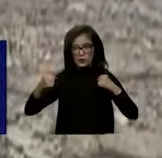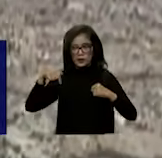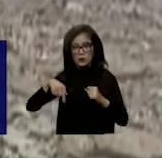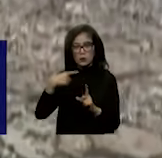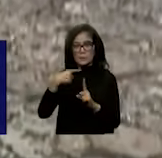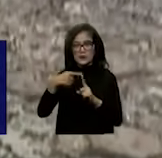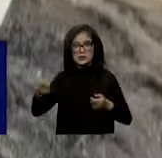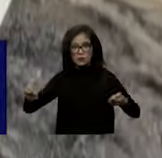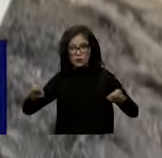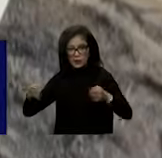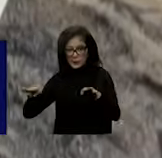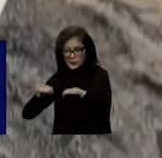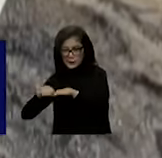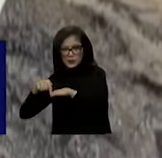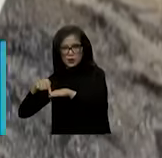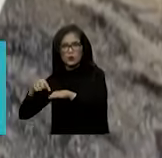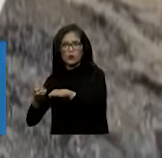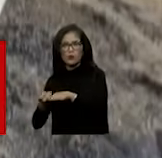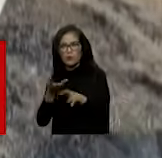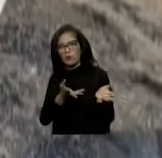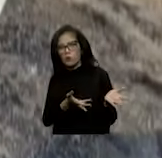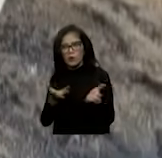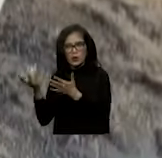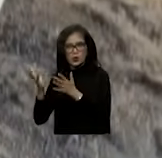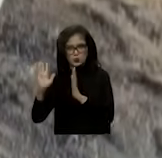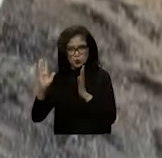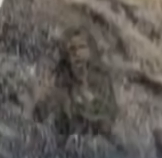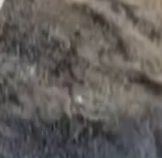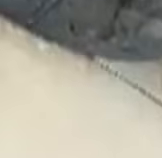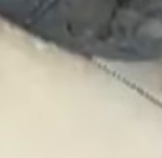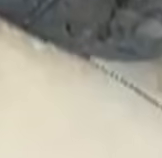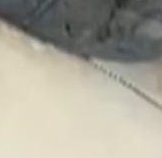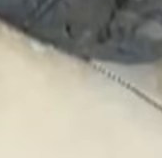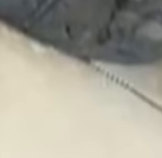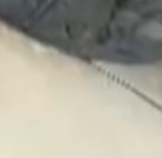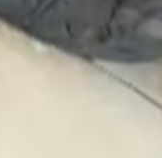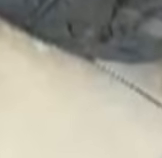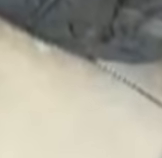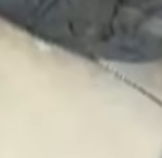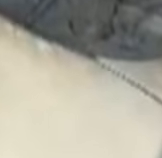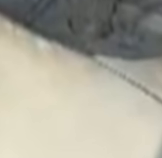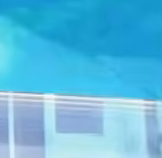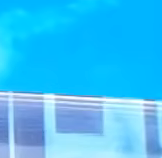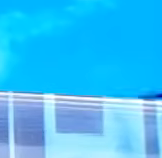terbakar. Dari Kabupaten Banyuasin, Sumatera Selatan, Ahmad Saiful, iNews, melaporkan.